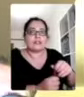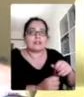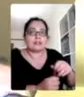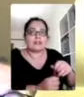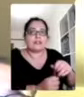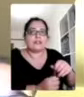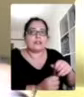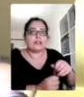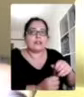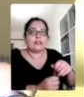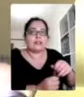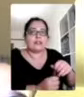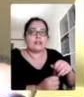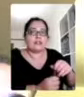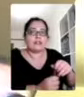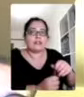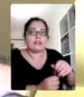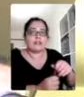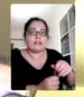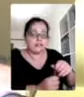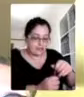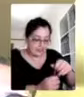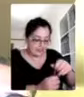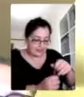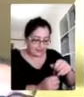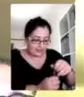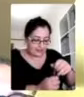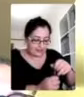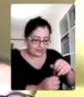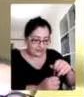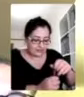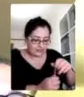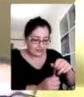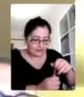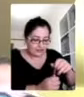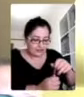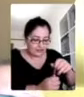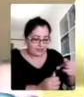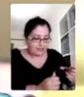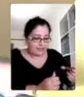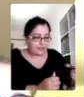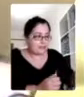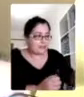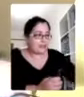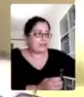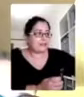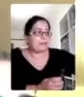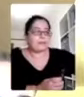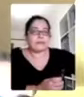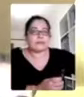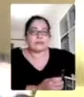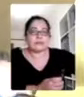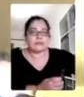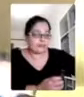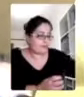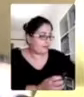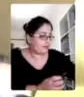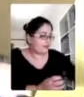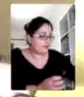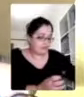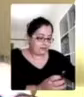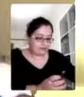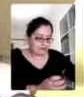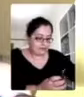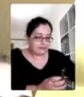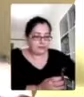içerim onu ben. Onu da çok. O bir de çok da eskidir benim elimde. Evet. Onun haricinde vardır ya benim birkaç tane öyle hani elime attığım. Bir